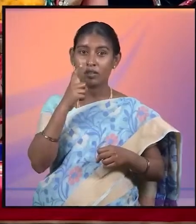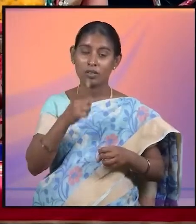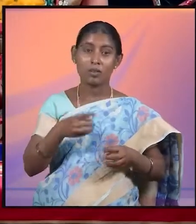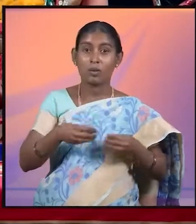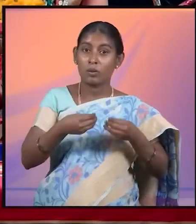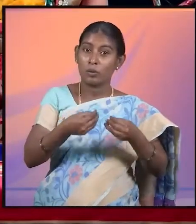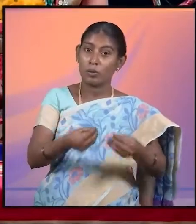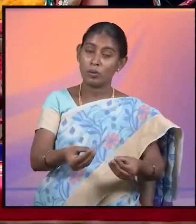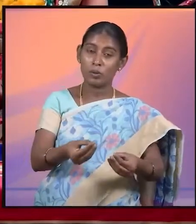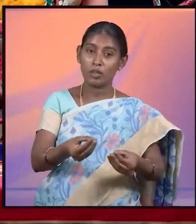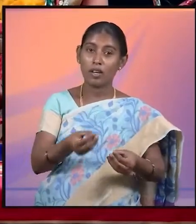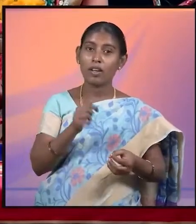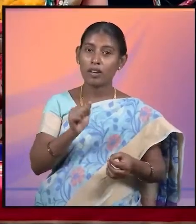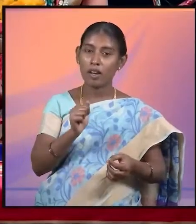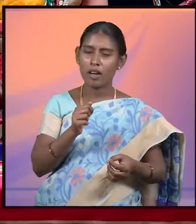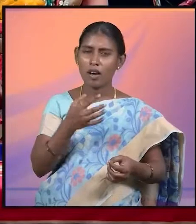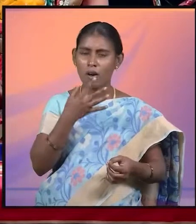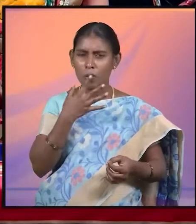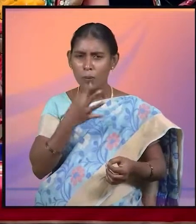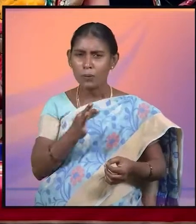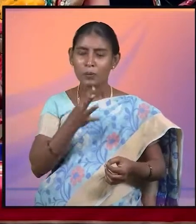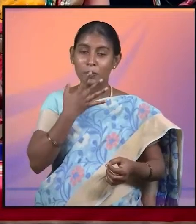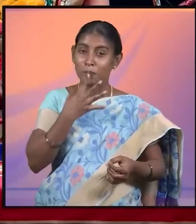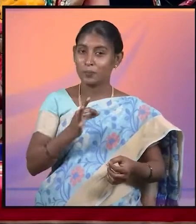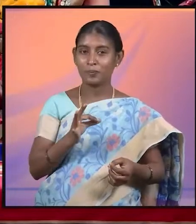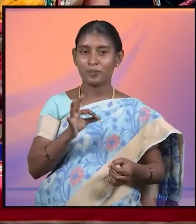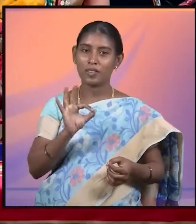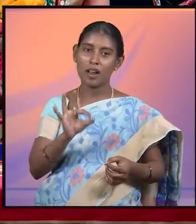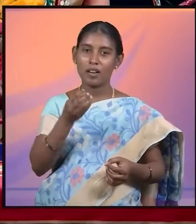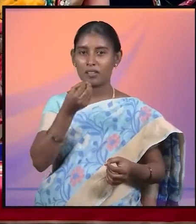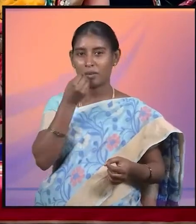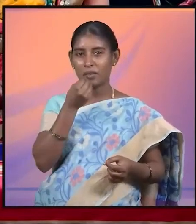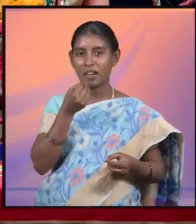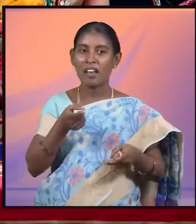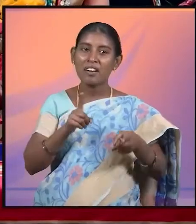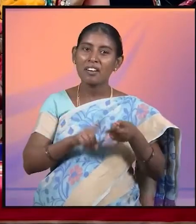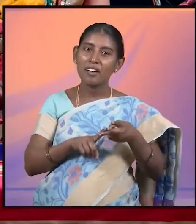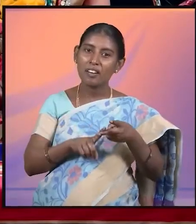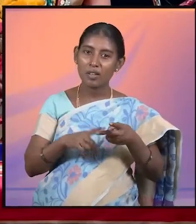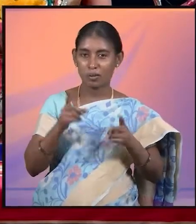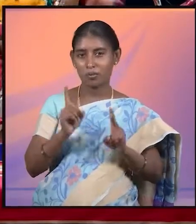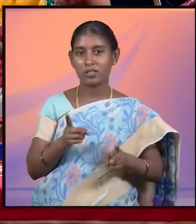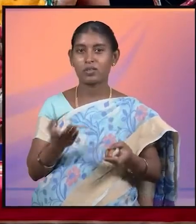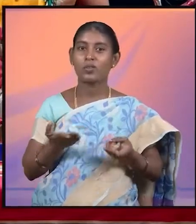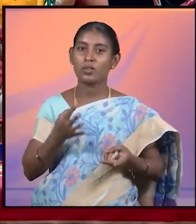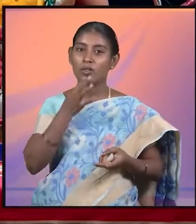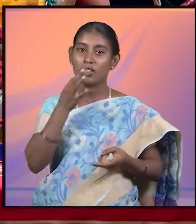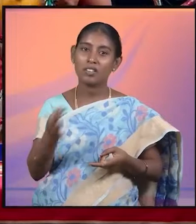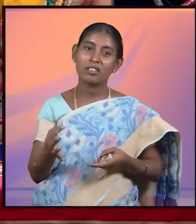கொடுத்தாங்க ஒன்ன, அருமை அருமைன்னு சாப்பிட்டாரு. இன்னொன்னையும் கொண்டுட்டு வாழ்னாரு.